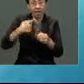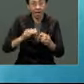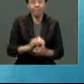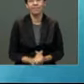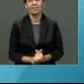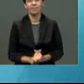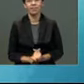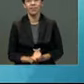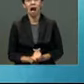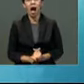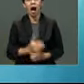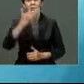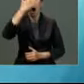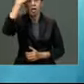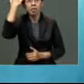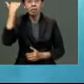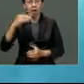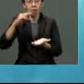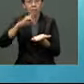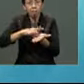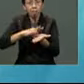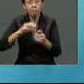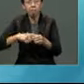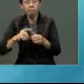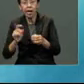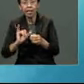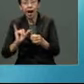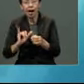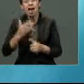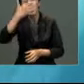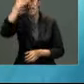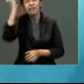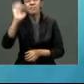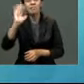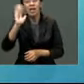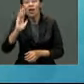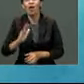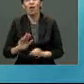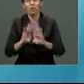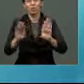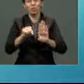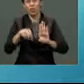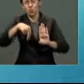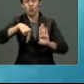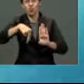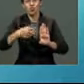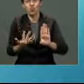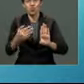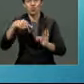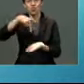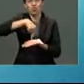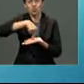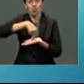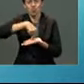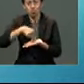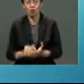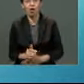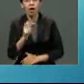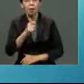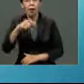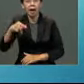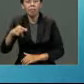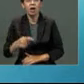าลืมที่จะเช็คเอาท์จริงๆแล้วเขาก็ไม่ต้องลืมนะครับเพราะก็อยู่ยืนอยู่หน้าประตูให้เรานั้นได้เลยแต่ว่าเราใช้แอปนี้แล้วก็ไม่